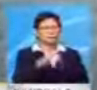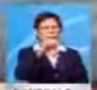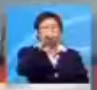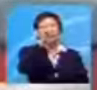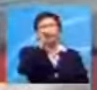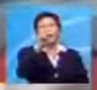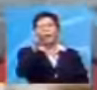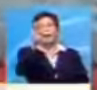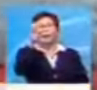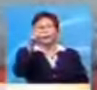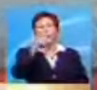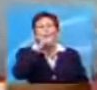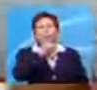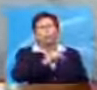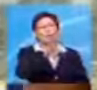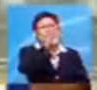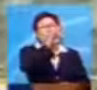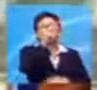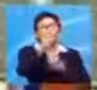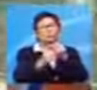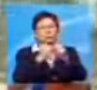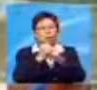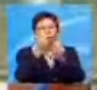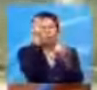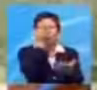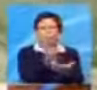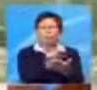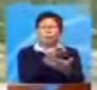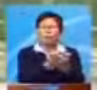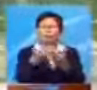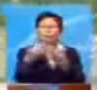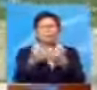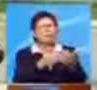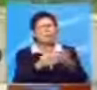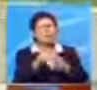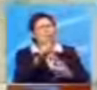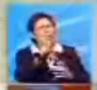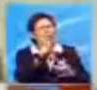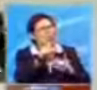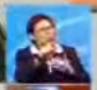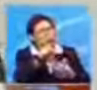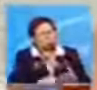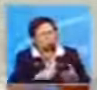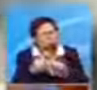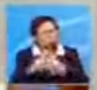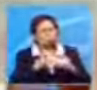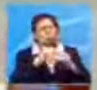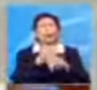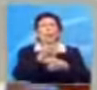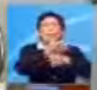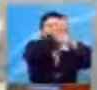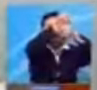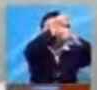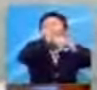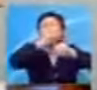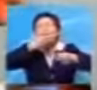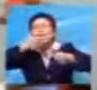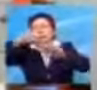inietan berusia 42 tahun muktikan usia bukan penghalang apabil menewaskan peserta